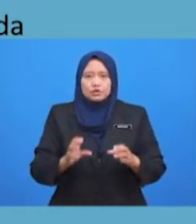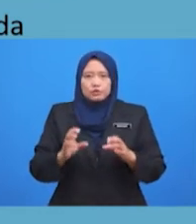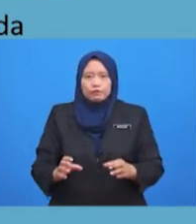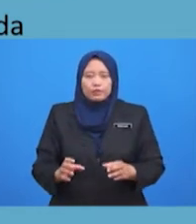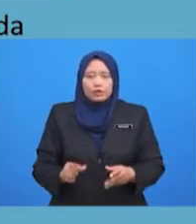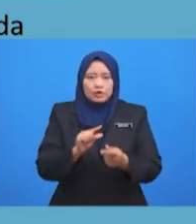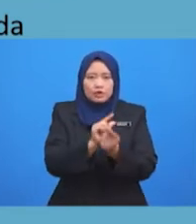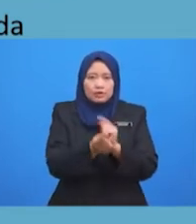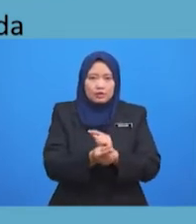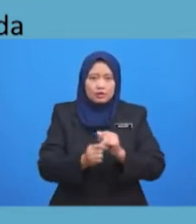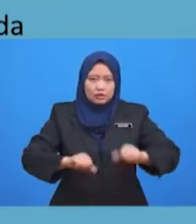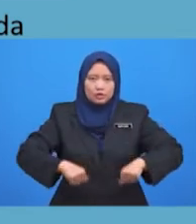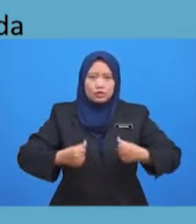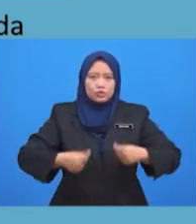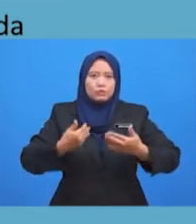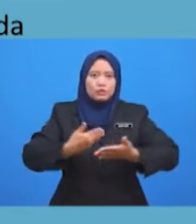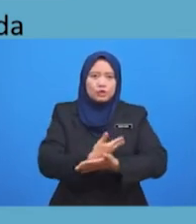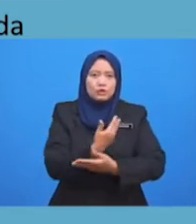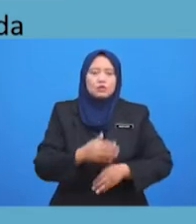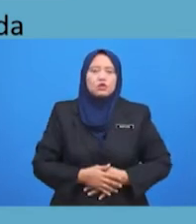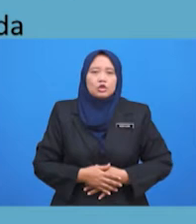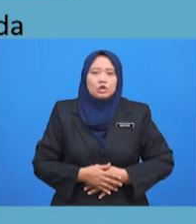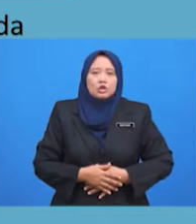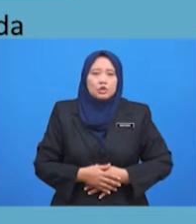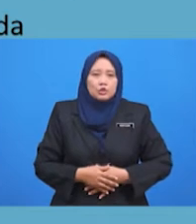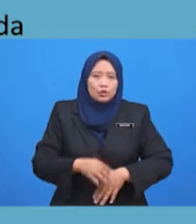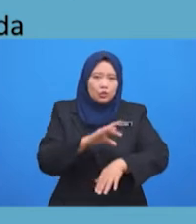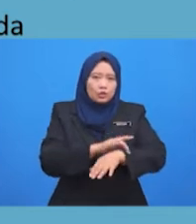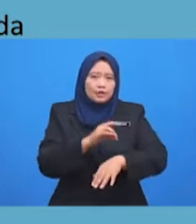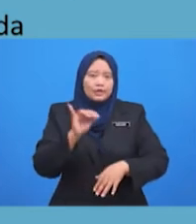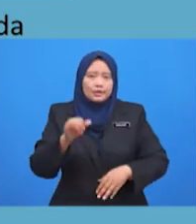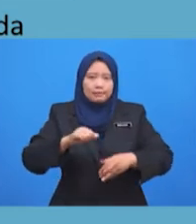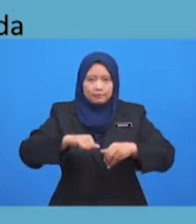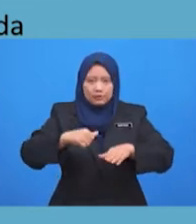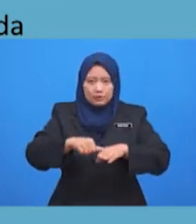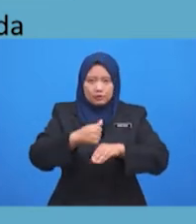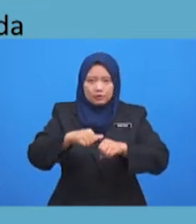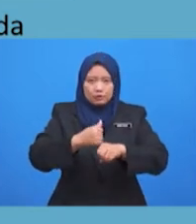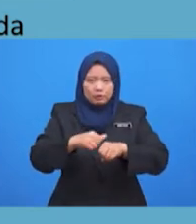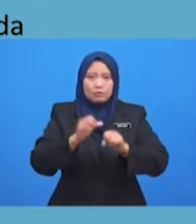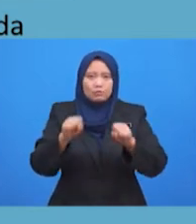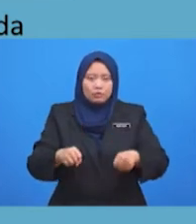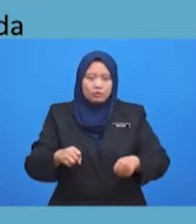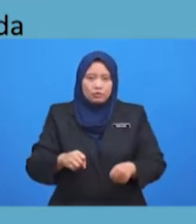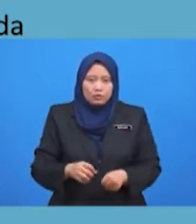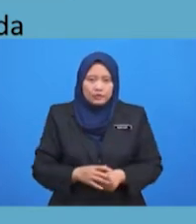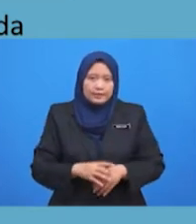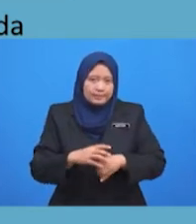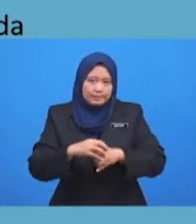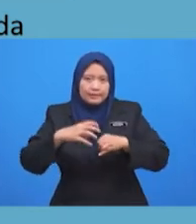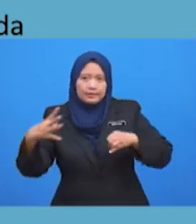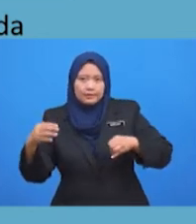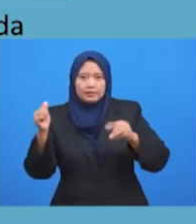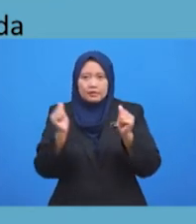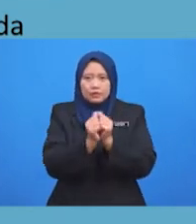mempercepatkan penggantian tisu baru. Kulit yang menggelupas boleh ditanggalkan dengan menggunakan tuala yang dilembapkan